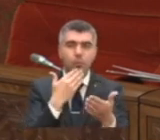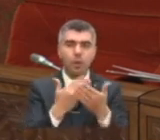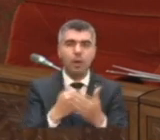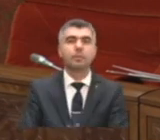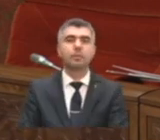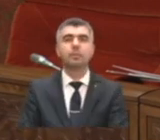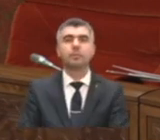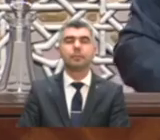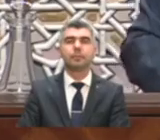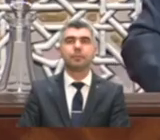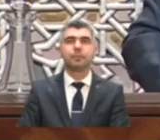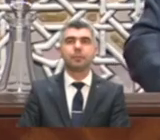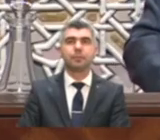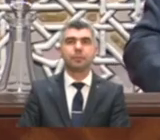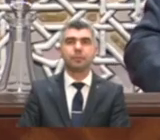شكرا.